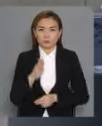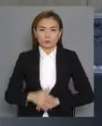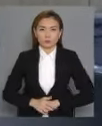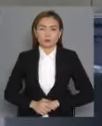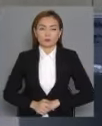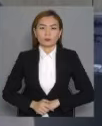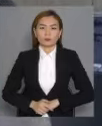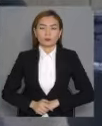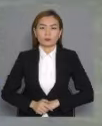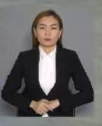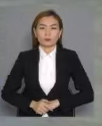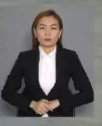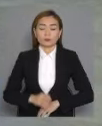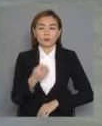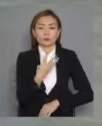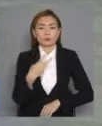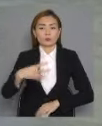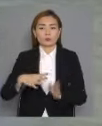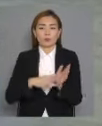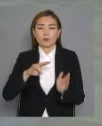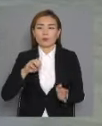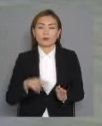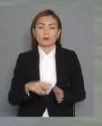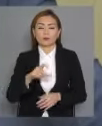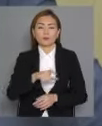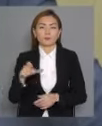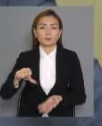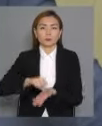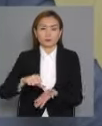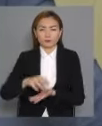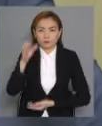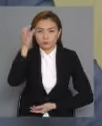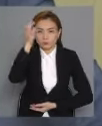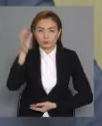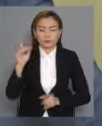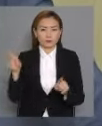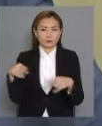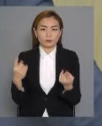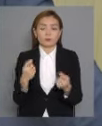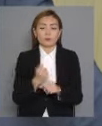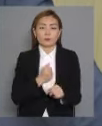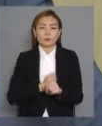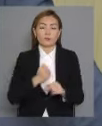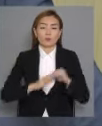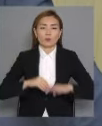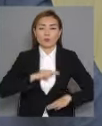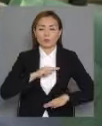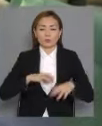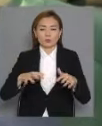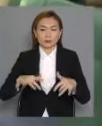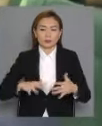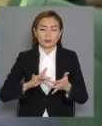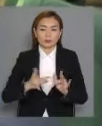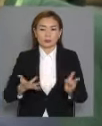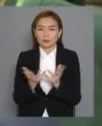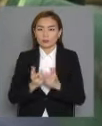деген үміттемін. 14-29 жас аралығындағы қатысушылар ғылым және инновация, өнер және шығармашылық, IT және